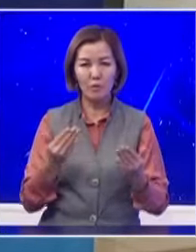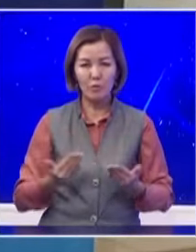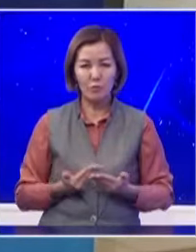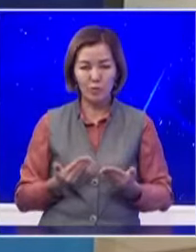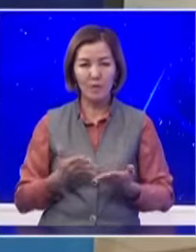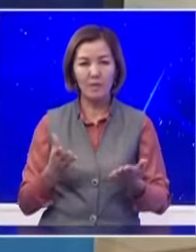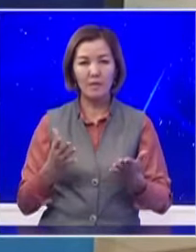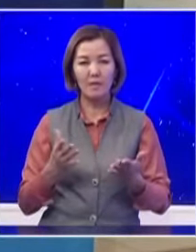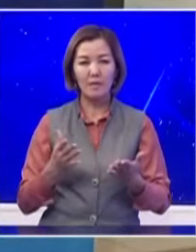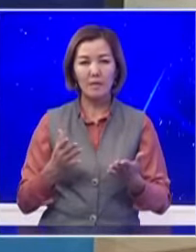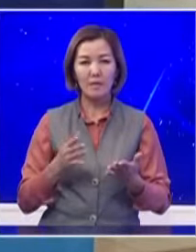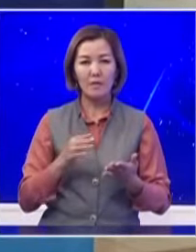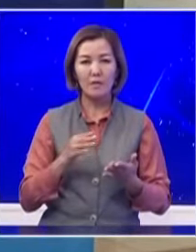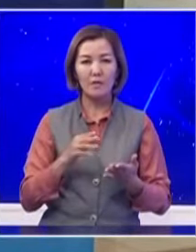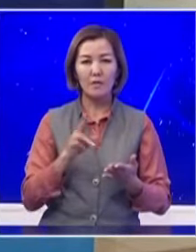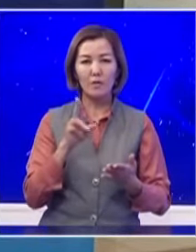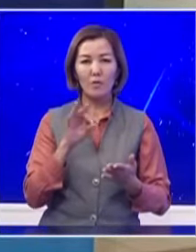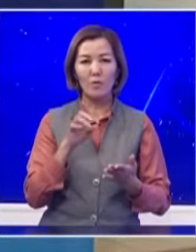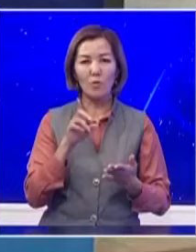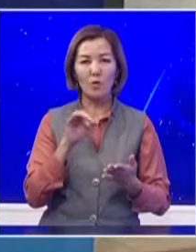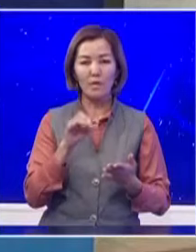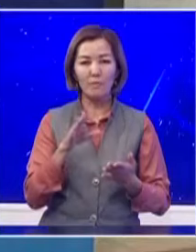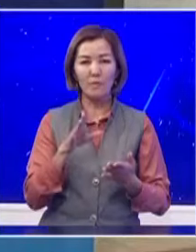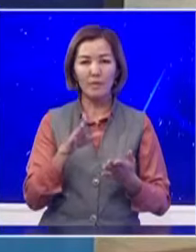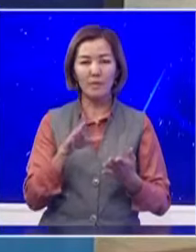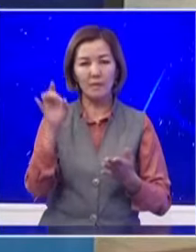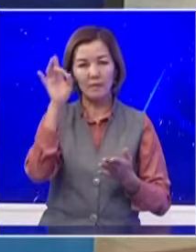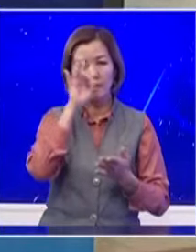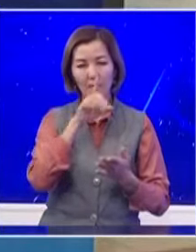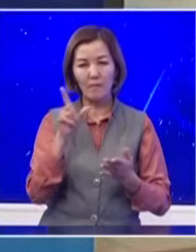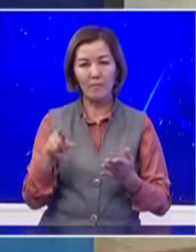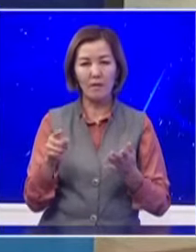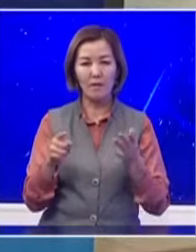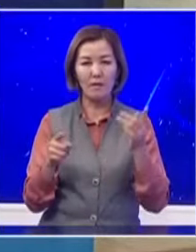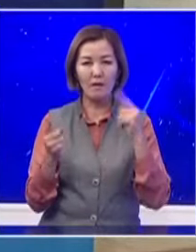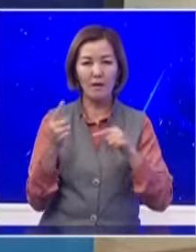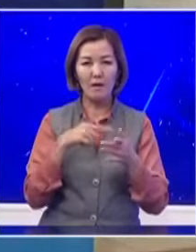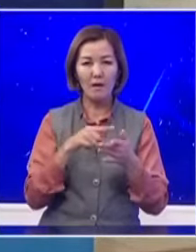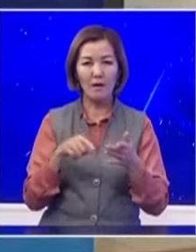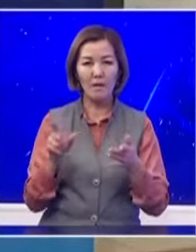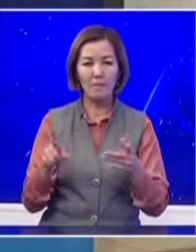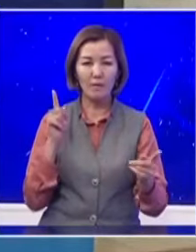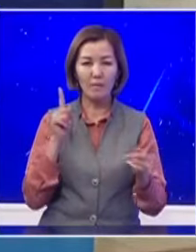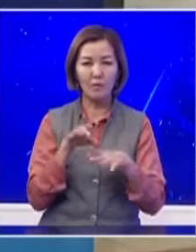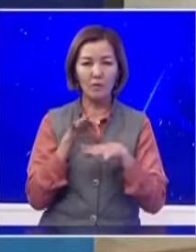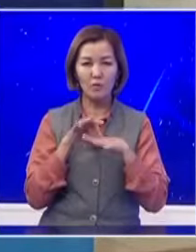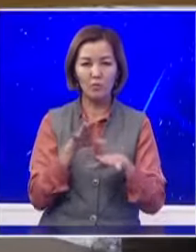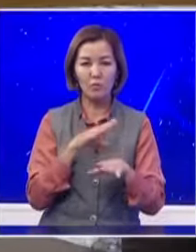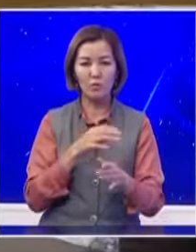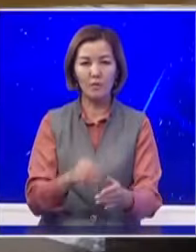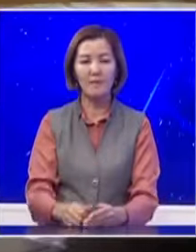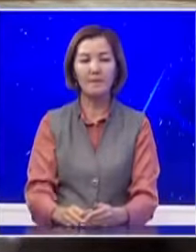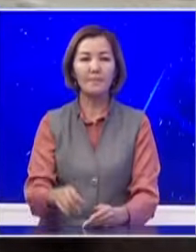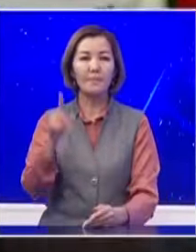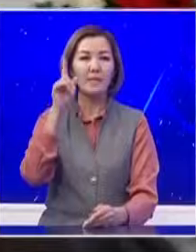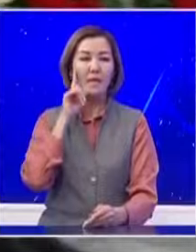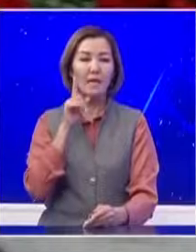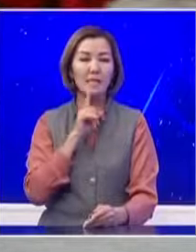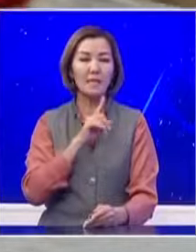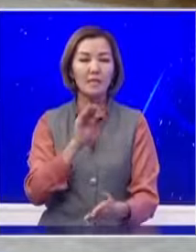болған Жүсіпбек Қорғасбек деген танымал қаламгер ағамызды шақырып отыр, сонымен кездесу болып жатыр. Қазақтың